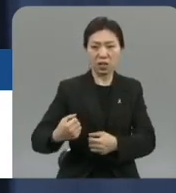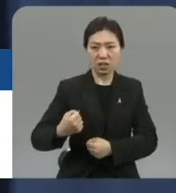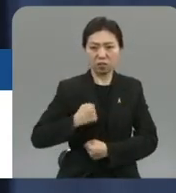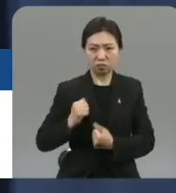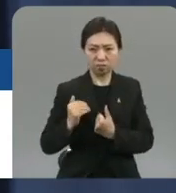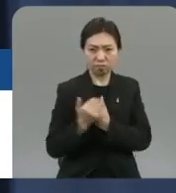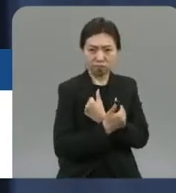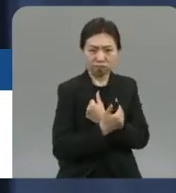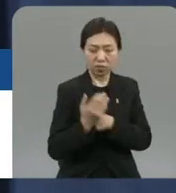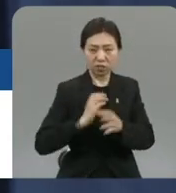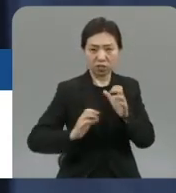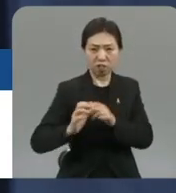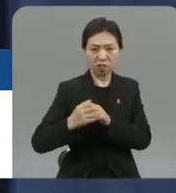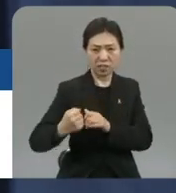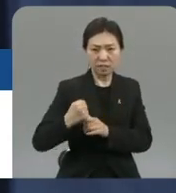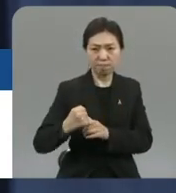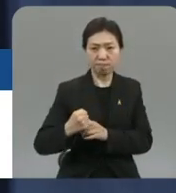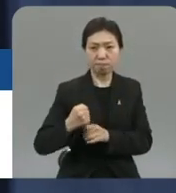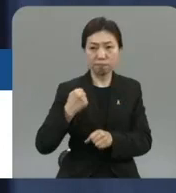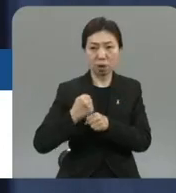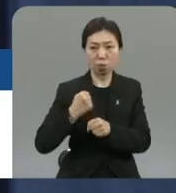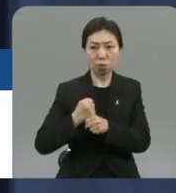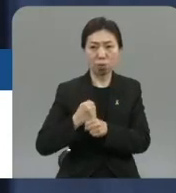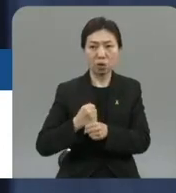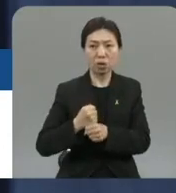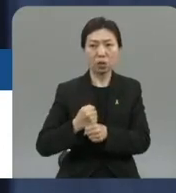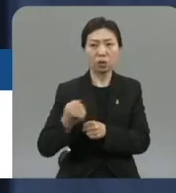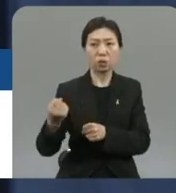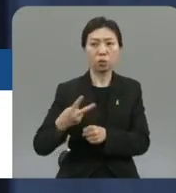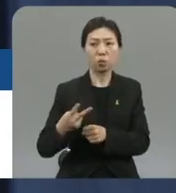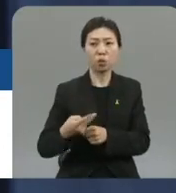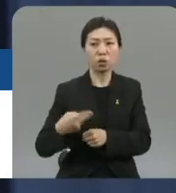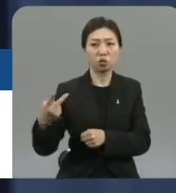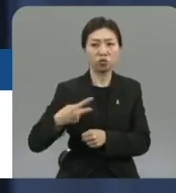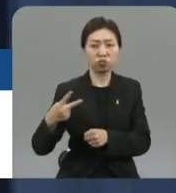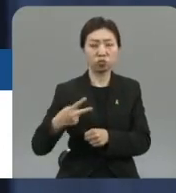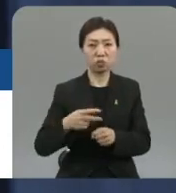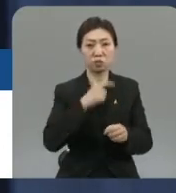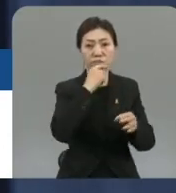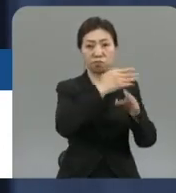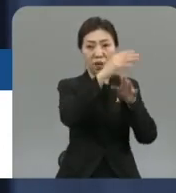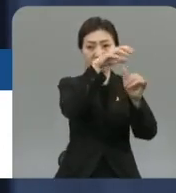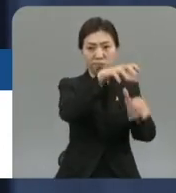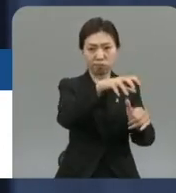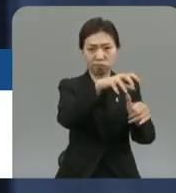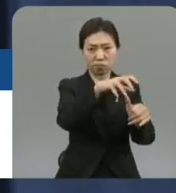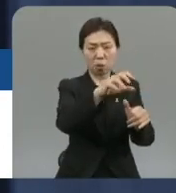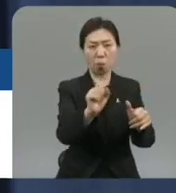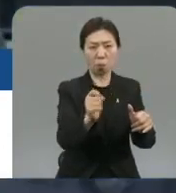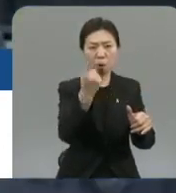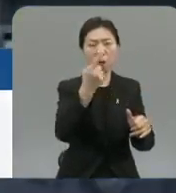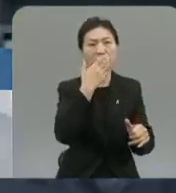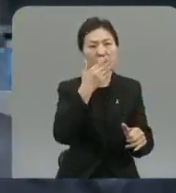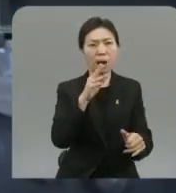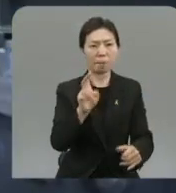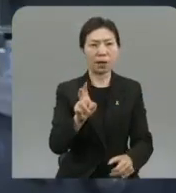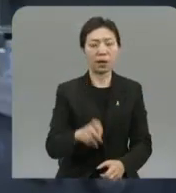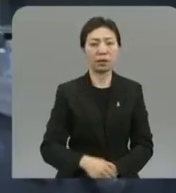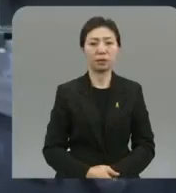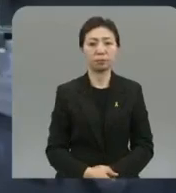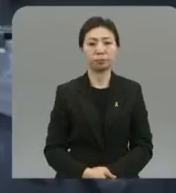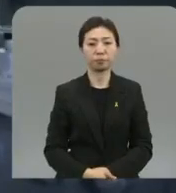NATO以上に強力な対応の準備が必要だと語っていますNATO北